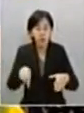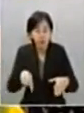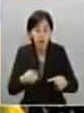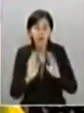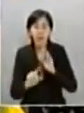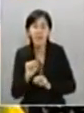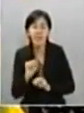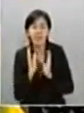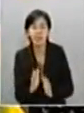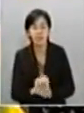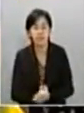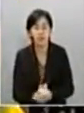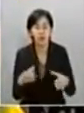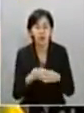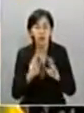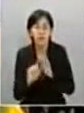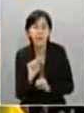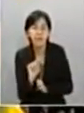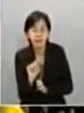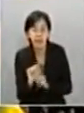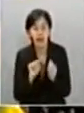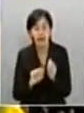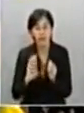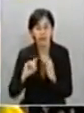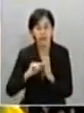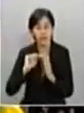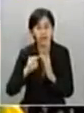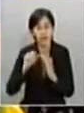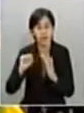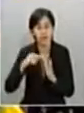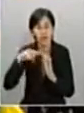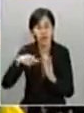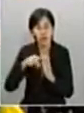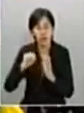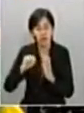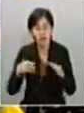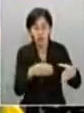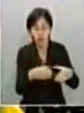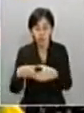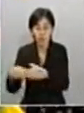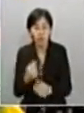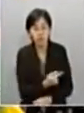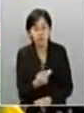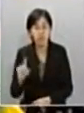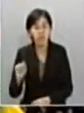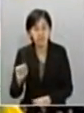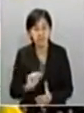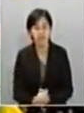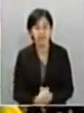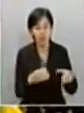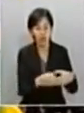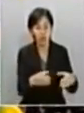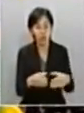คนนะคะโดยทั้งหมดในพื้นที่อำเภอบางสะพานเนี่ยทั้งหมด20กลุ่มนะคะซึ่งแต่ละกลุ่มก็จะแบ่ง